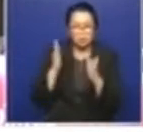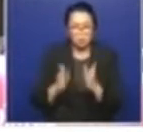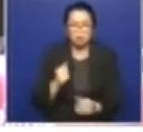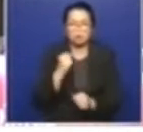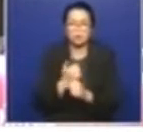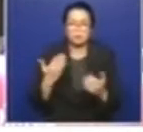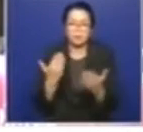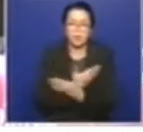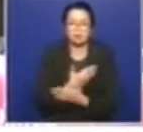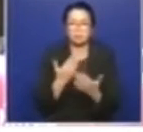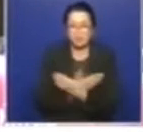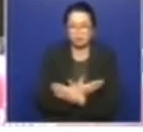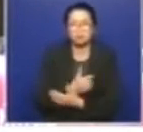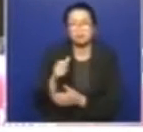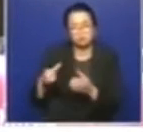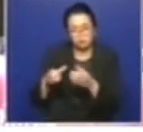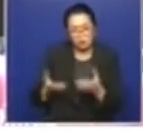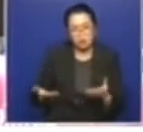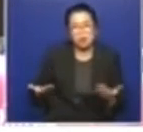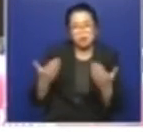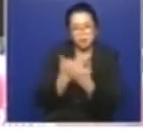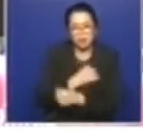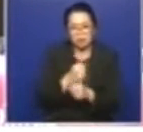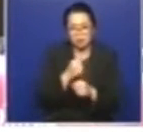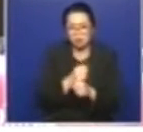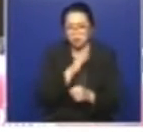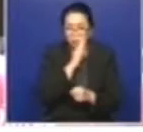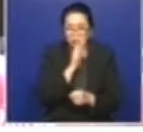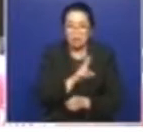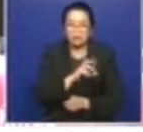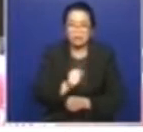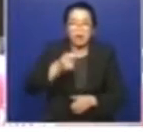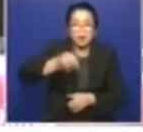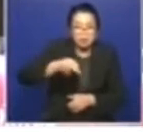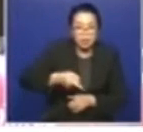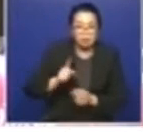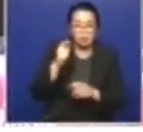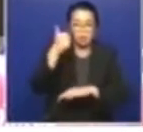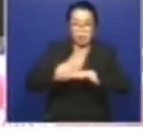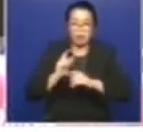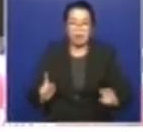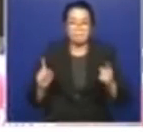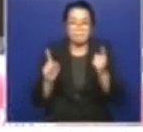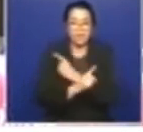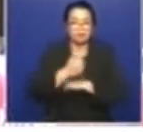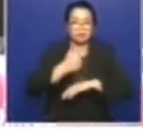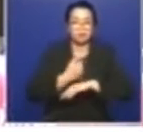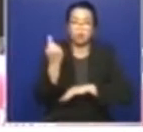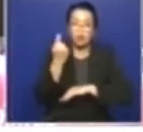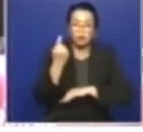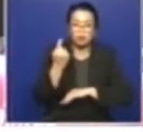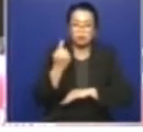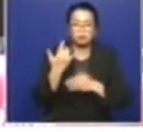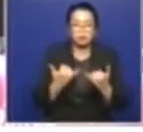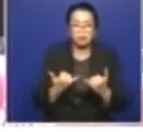1ถ้าเปลี่ยนยังคงสภาไว้หรือจะไม่คงสภาวันนี้ลือกันม